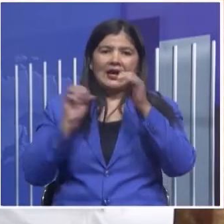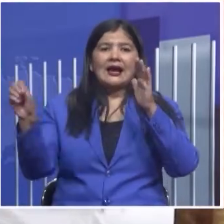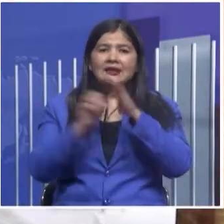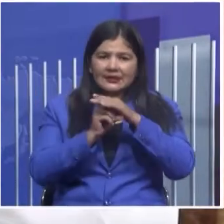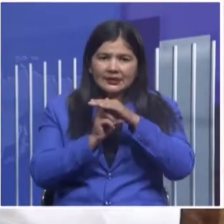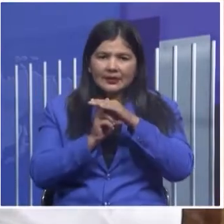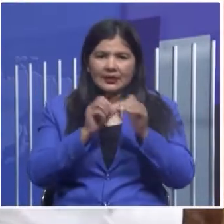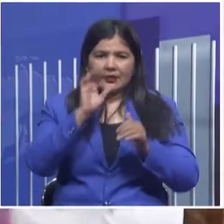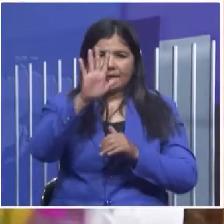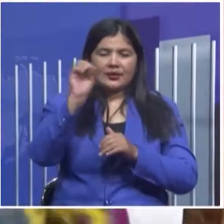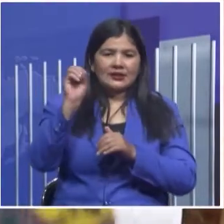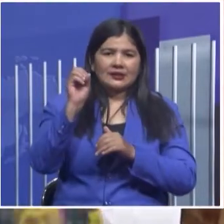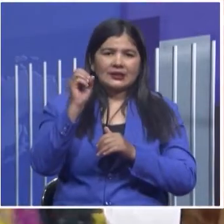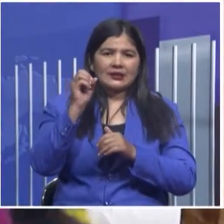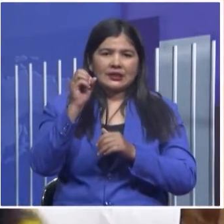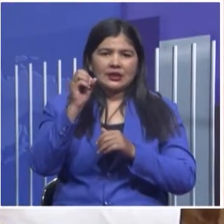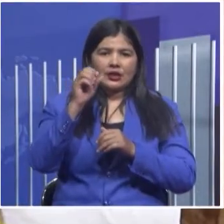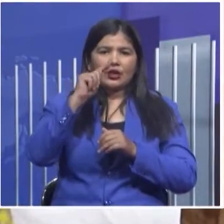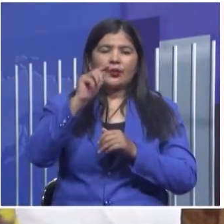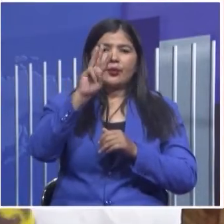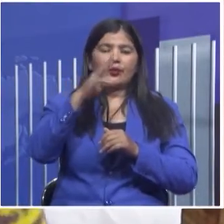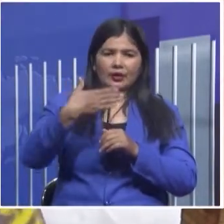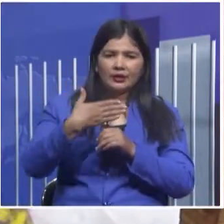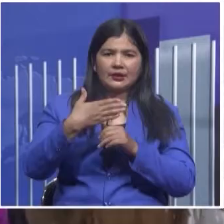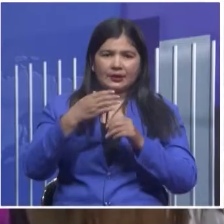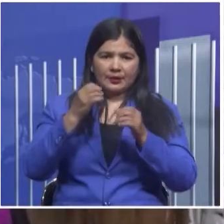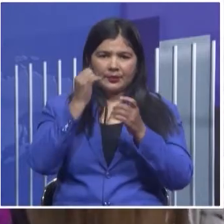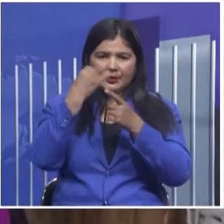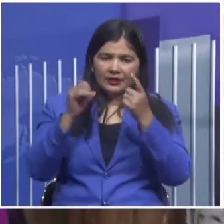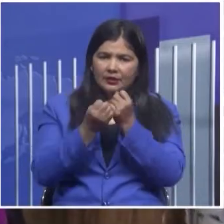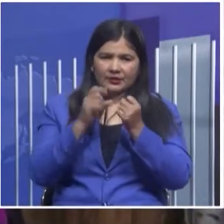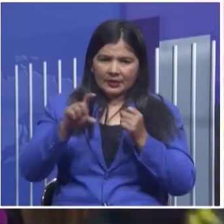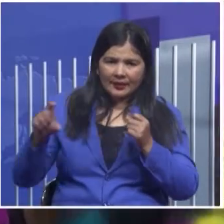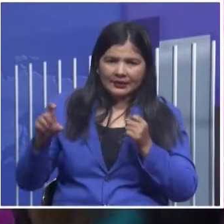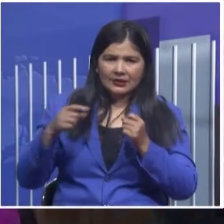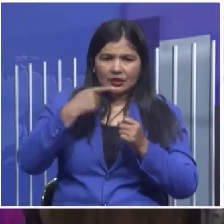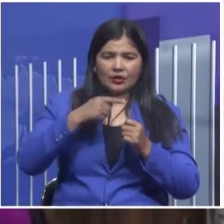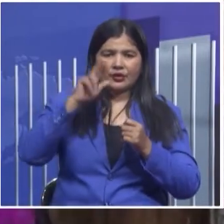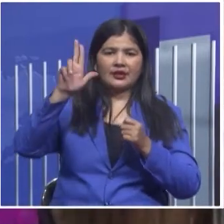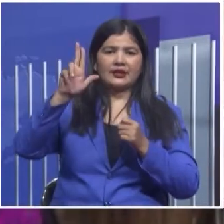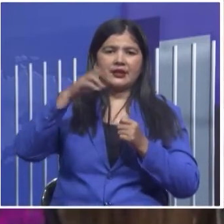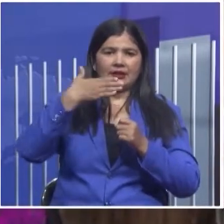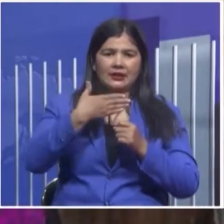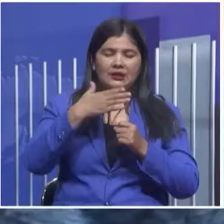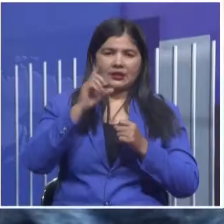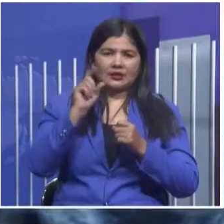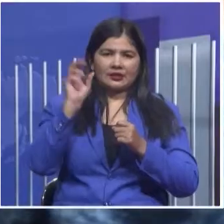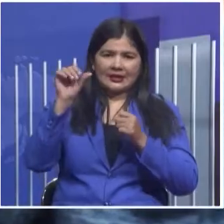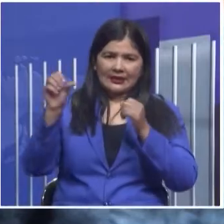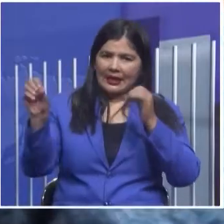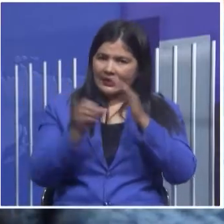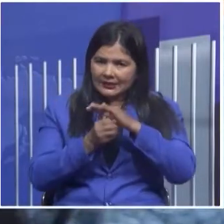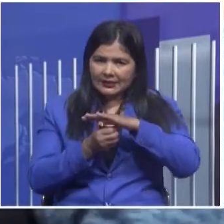छ। बाँकेका निमित्त प्रमुख जिल्ला अधिकारी टोपेन्द्र केसीले नेपालगञ्जको नीलसागर आश्रममा पुगेर त्यहाँ आश्रममा रहेका